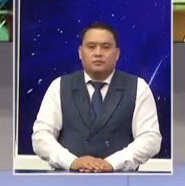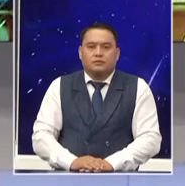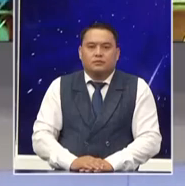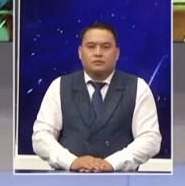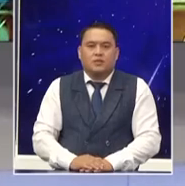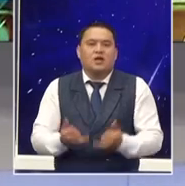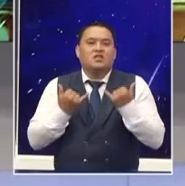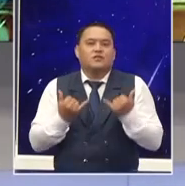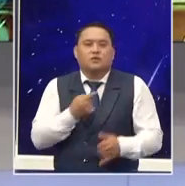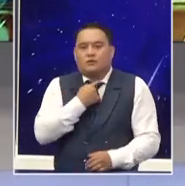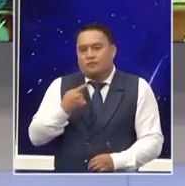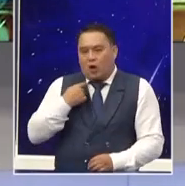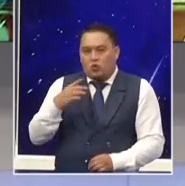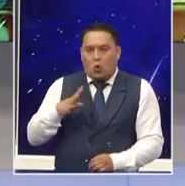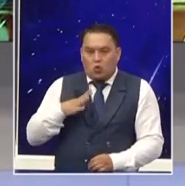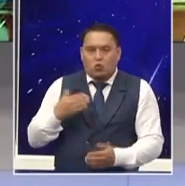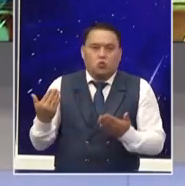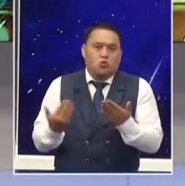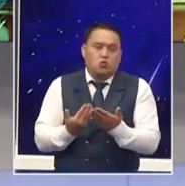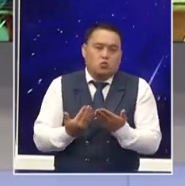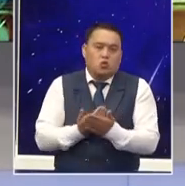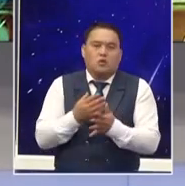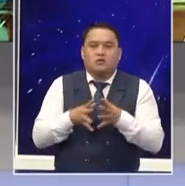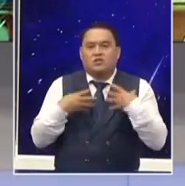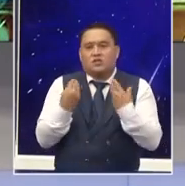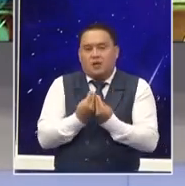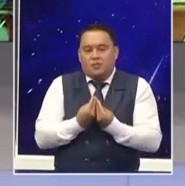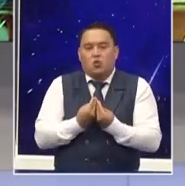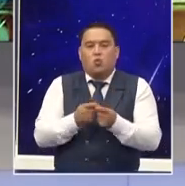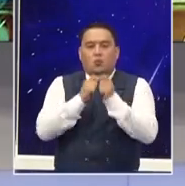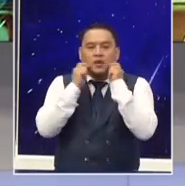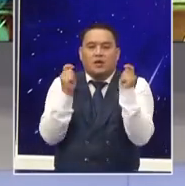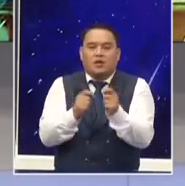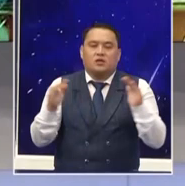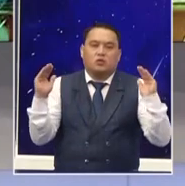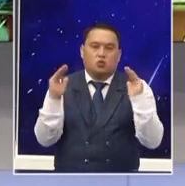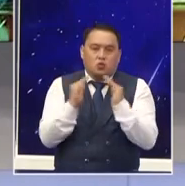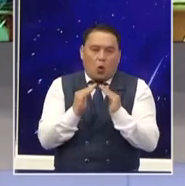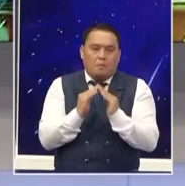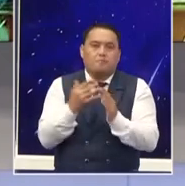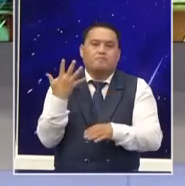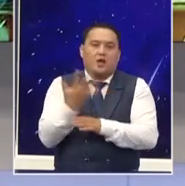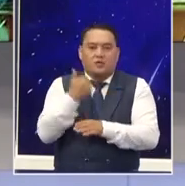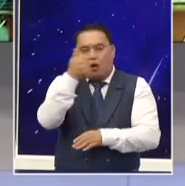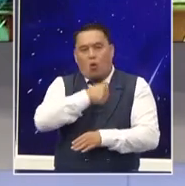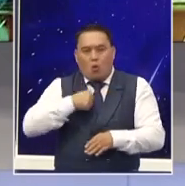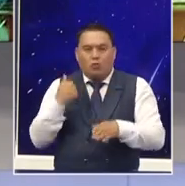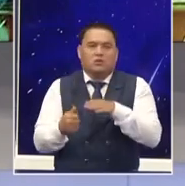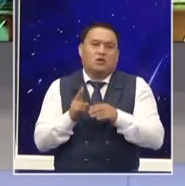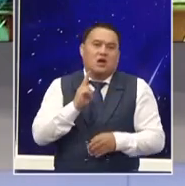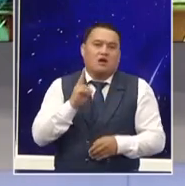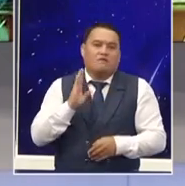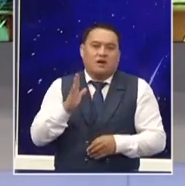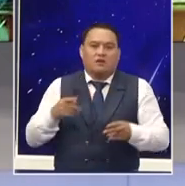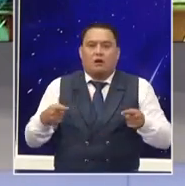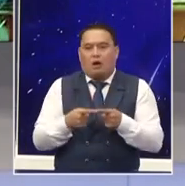Сюрприз удался. Сегодня в Талдыкургане еще на одну семью без крова стало меньше. Для многодетной матери вот уже пятый год скитающейся по съемным